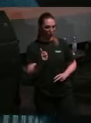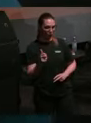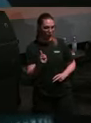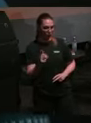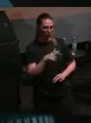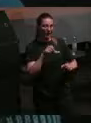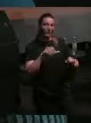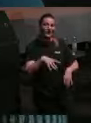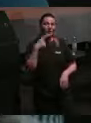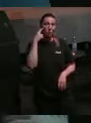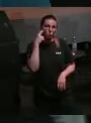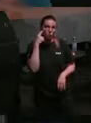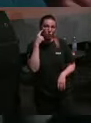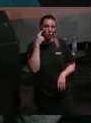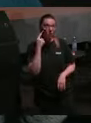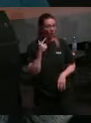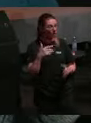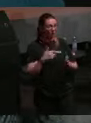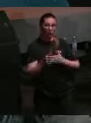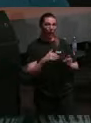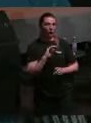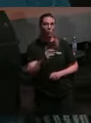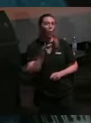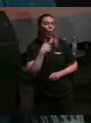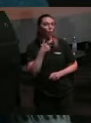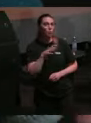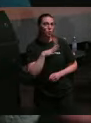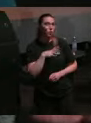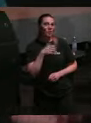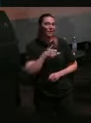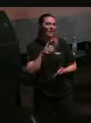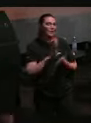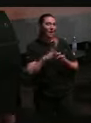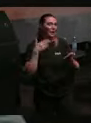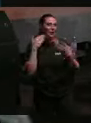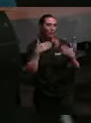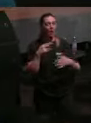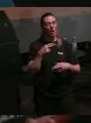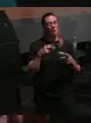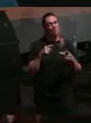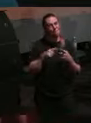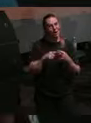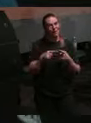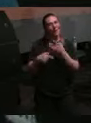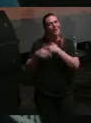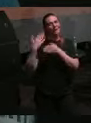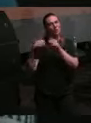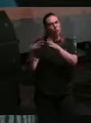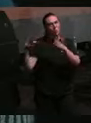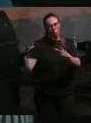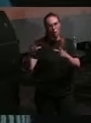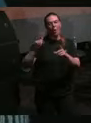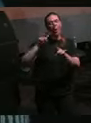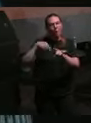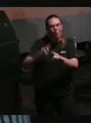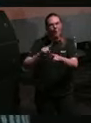man mister troa, at det liksom ikke, dette her handler ikke om ungdommer som ikke synes det så viktig med klima lenger, men det handler om en hel generasjon som har fått bevist igjen og igjen